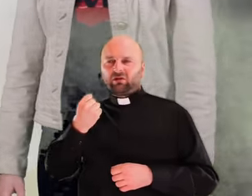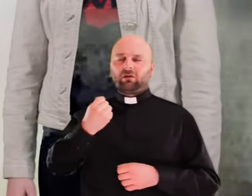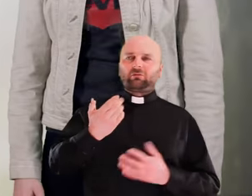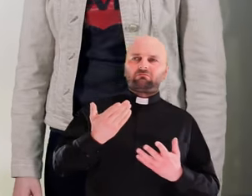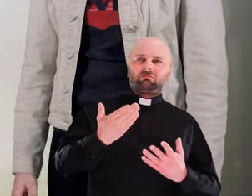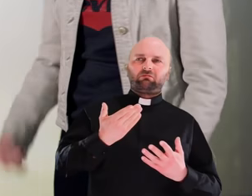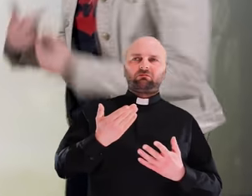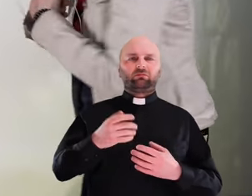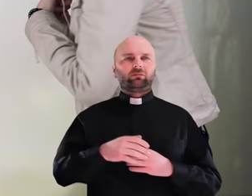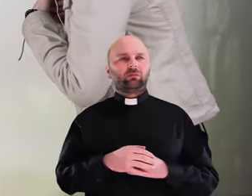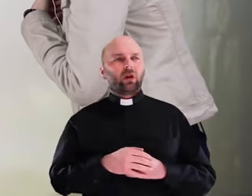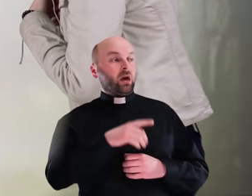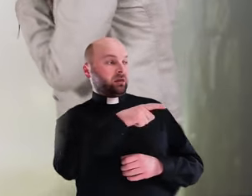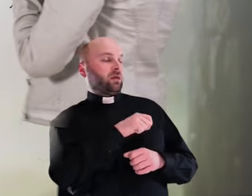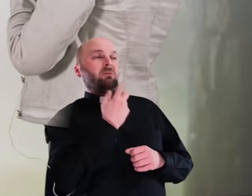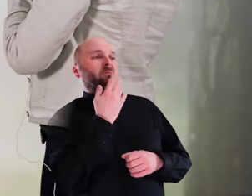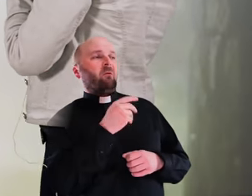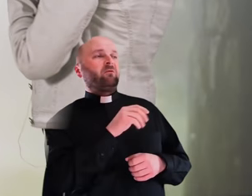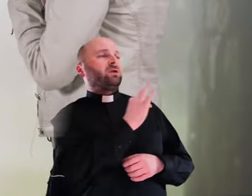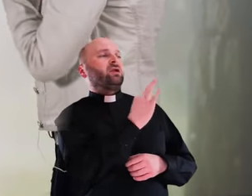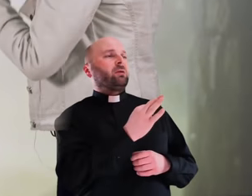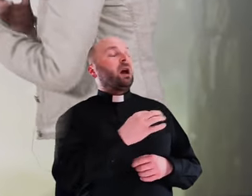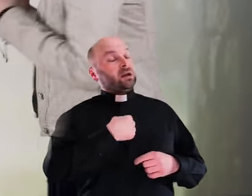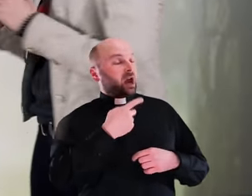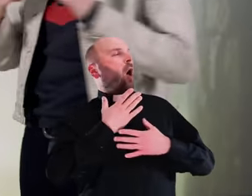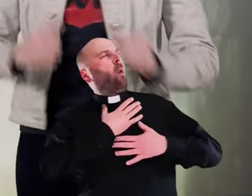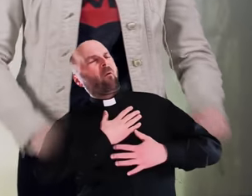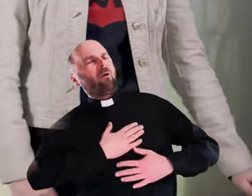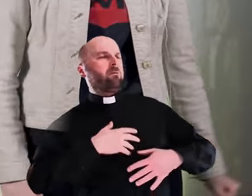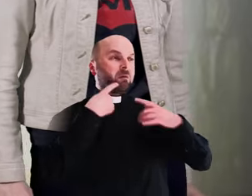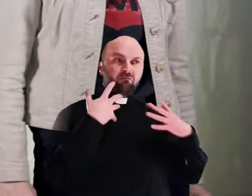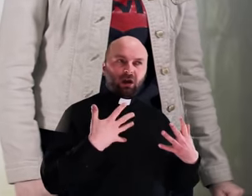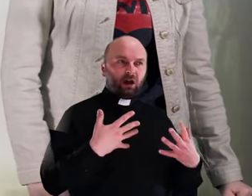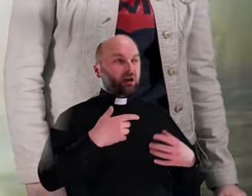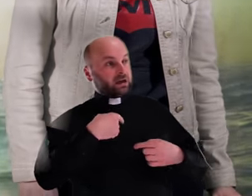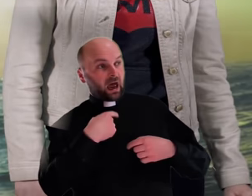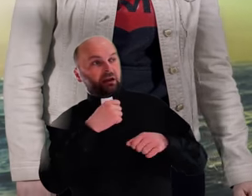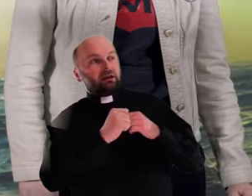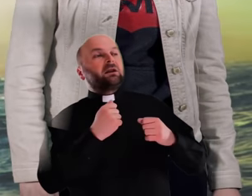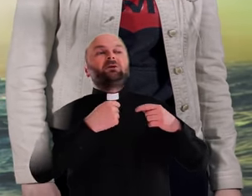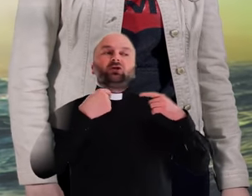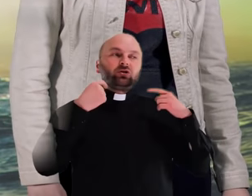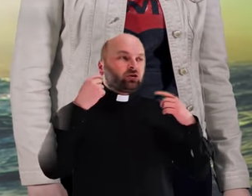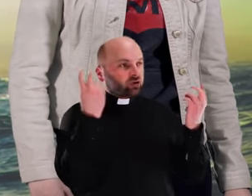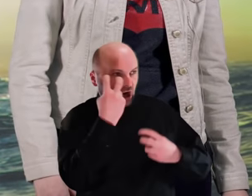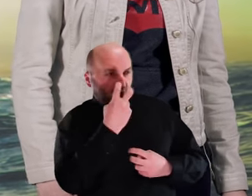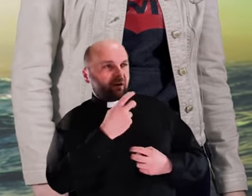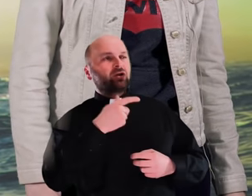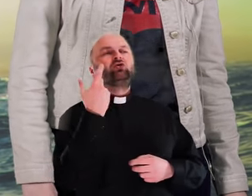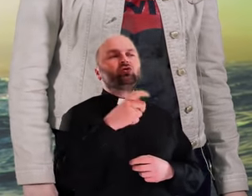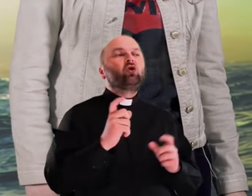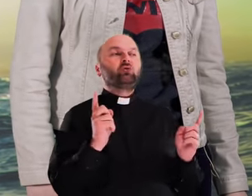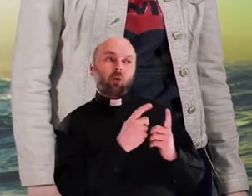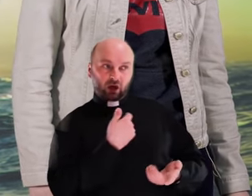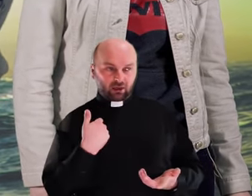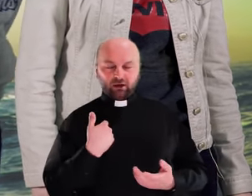wyrastamy. Mów za siebie. Ja uwielbiam bajki i jestem ciekawa, co w tym roku ciekawego nas spotka. No właśnie.